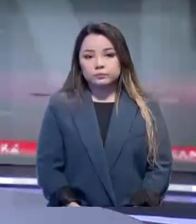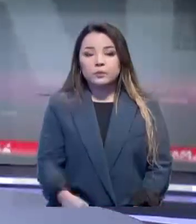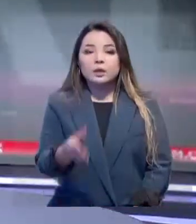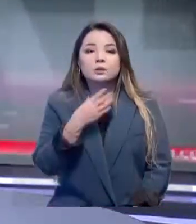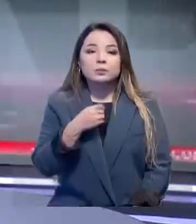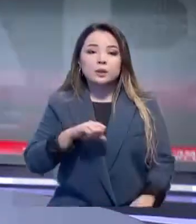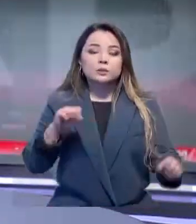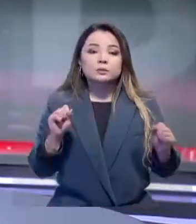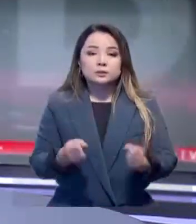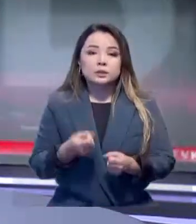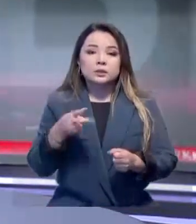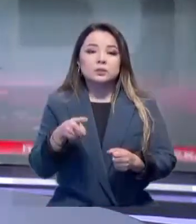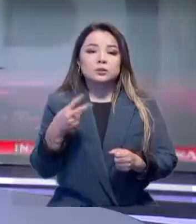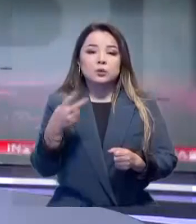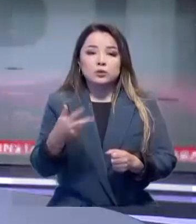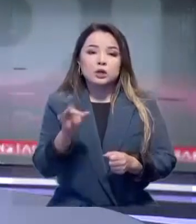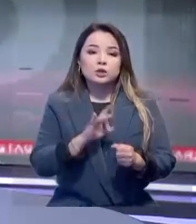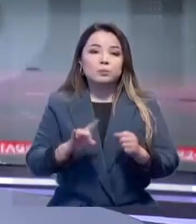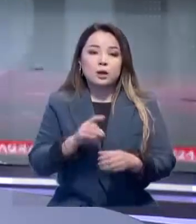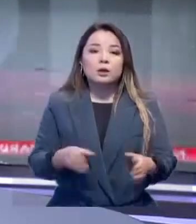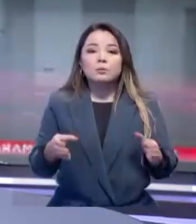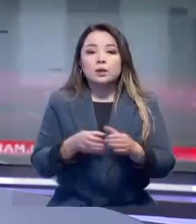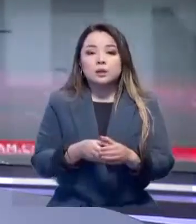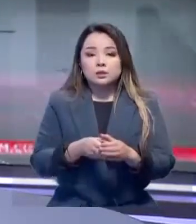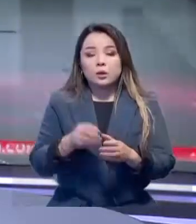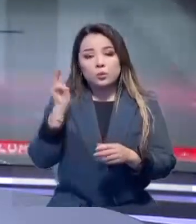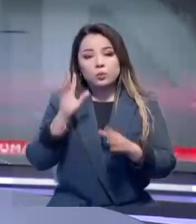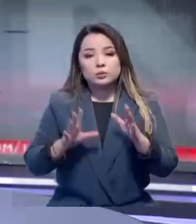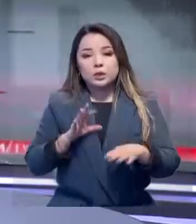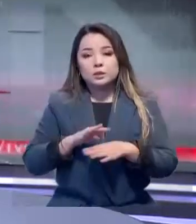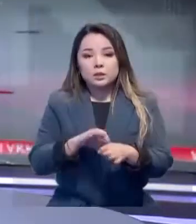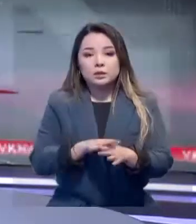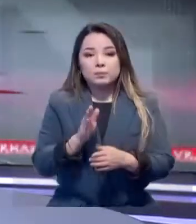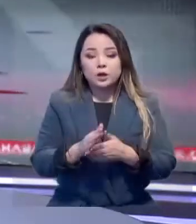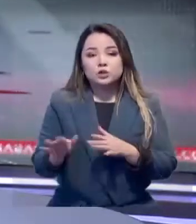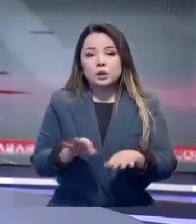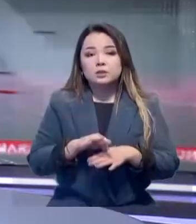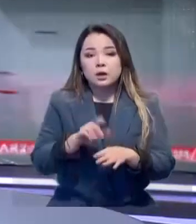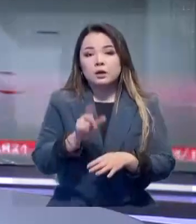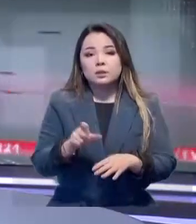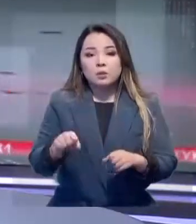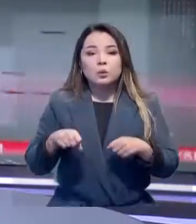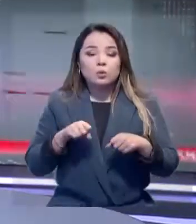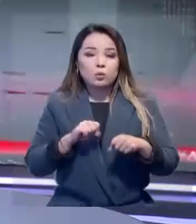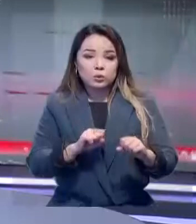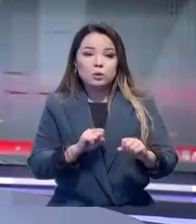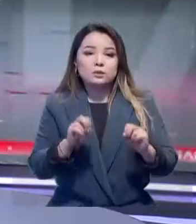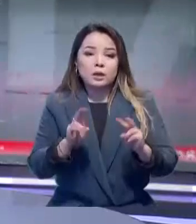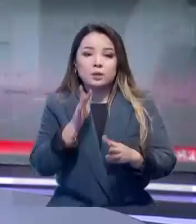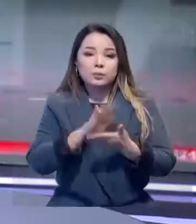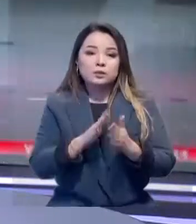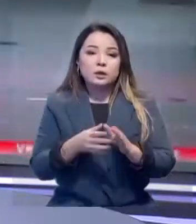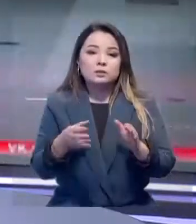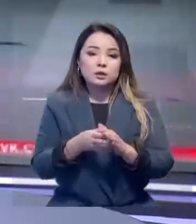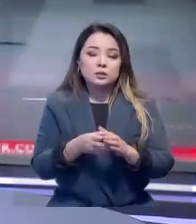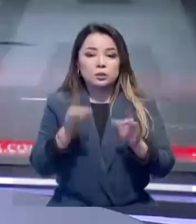Семейде қыс 2023 республикалық командалық штабтық оқу-жаттығу жиыны өтті. Шара барысында азаматтық қорғау қызметтерінің қыс мезгілінде